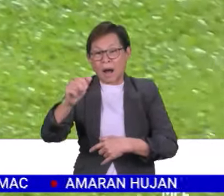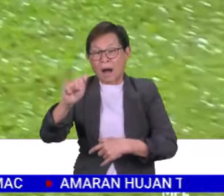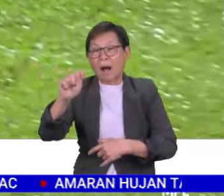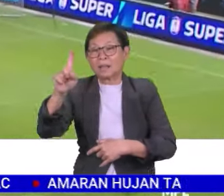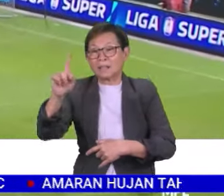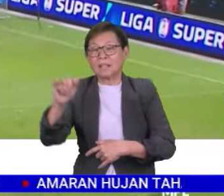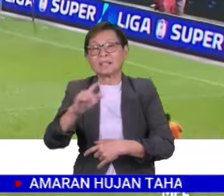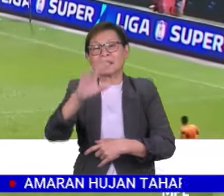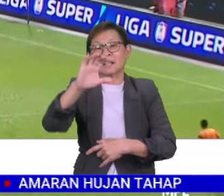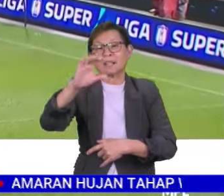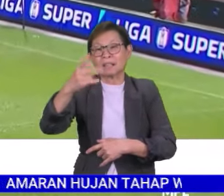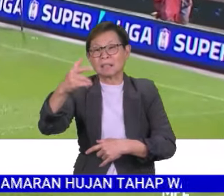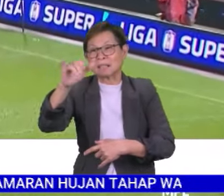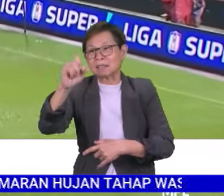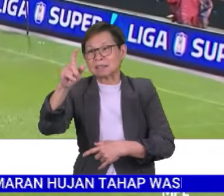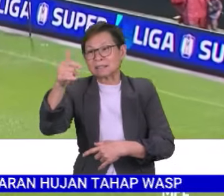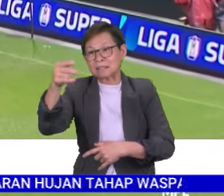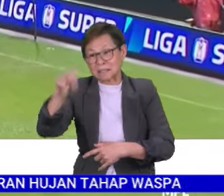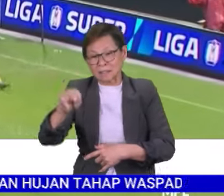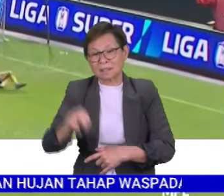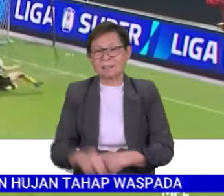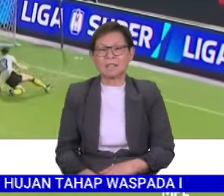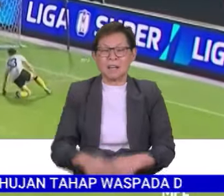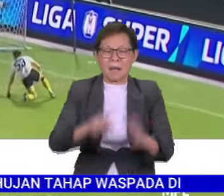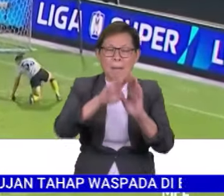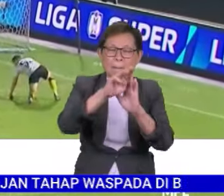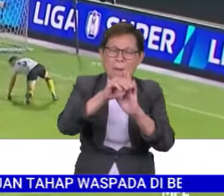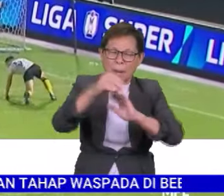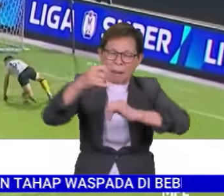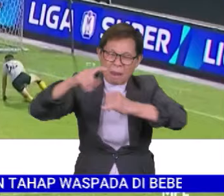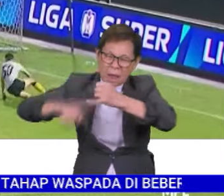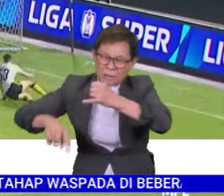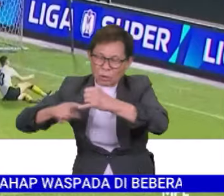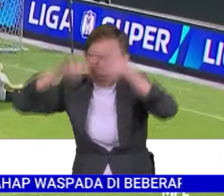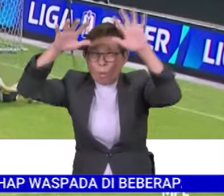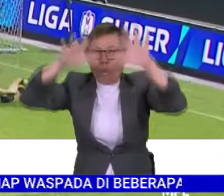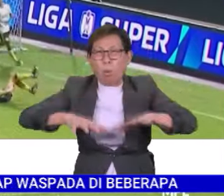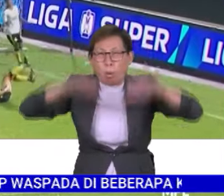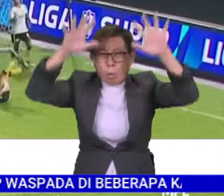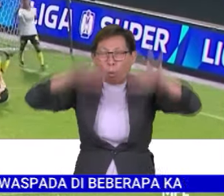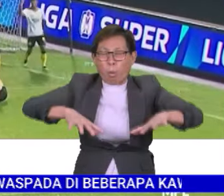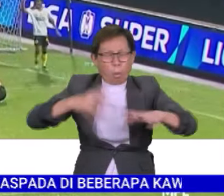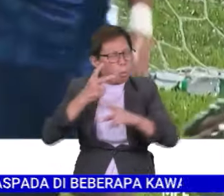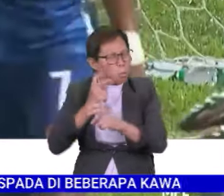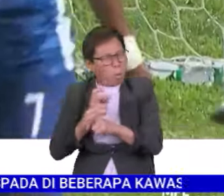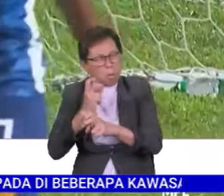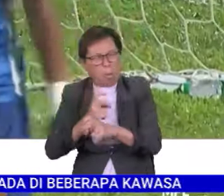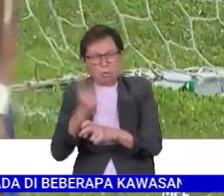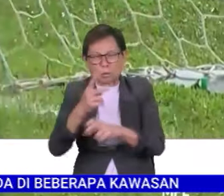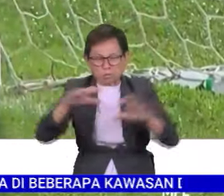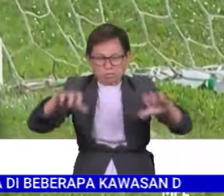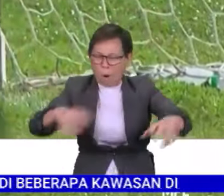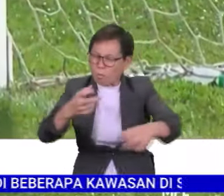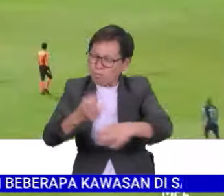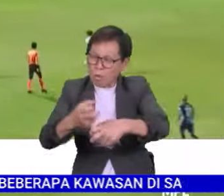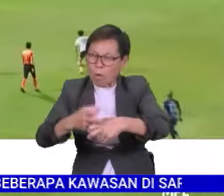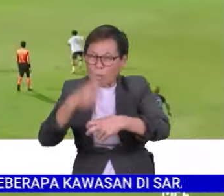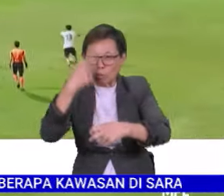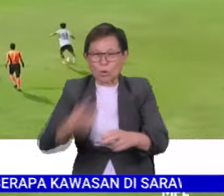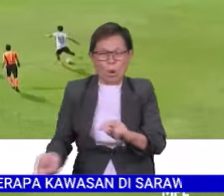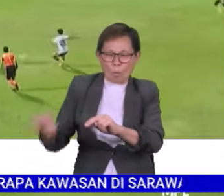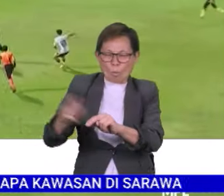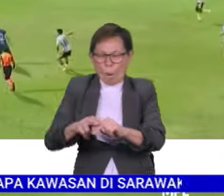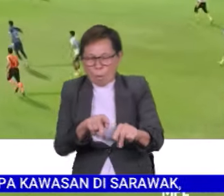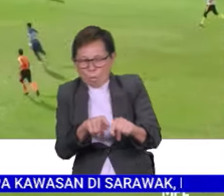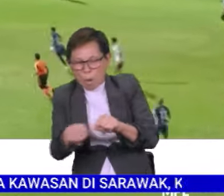dan Christian Obiozor. Memasuki minit-minit terakhir perlawanan, hujan lebat semakin menyukarkan kedua-dua pasukan untuk